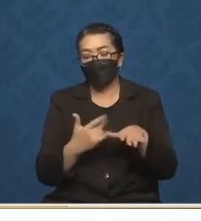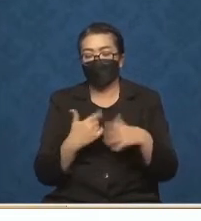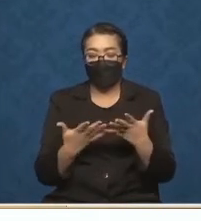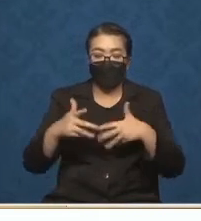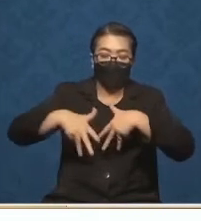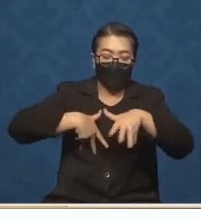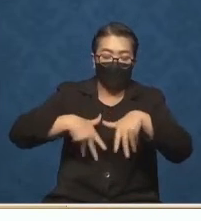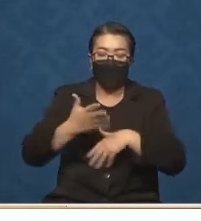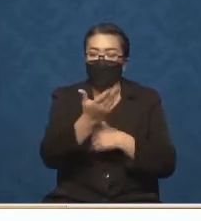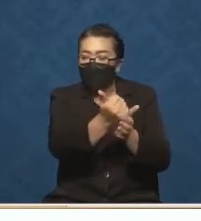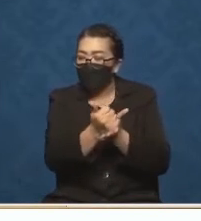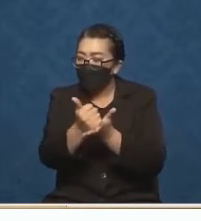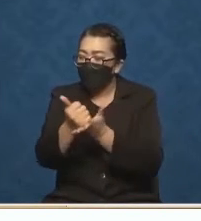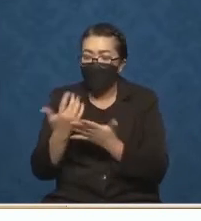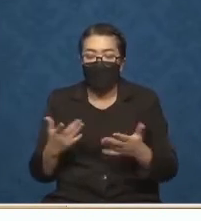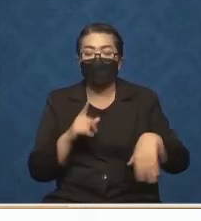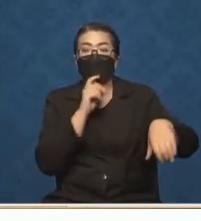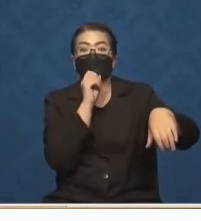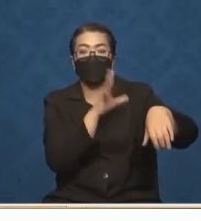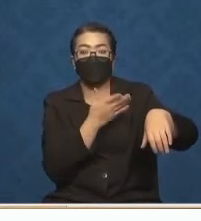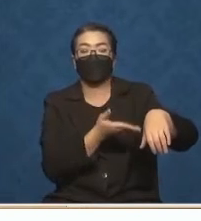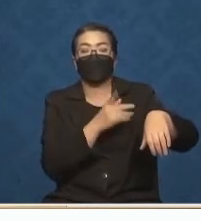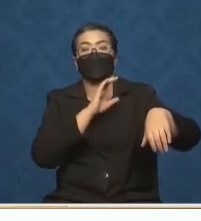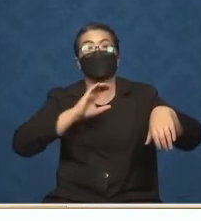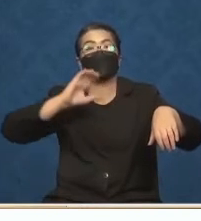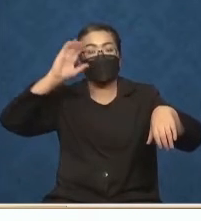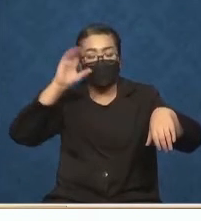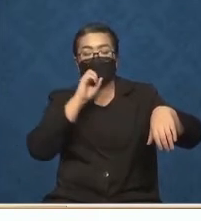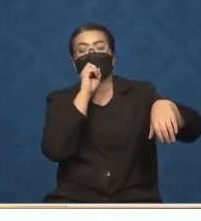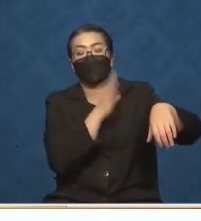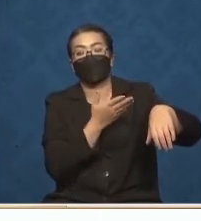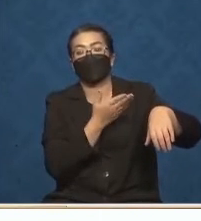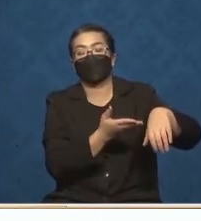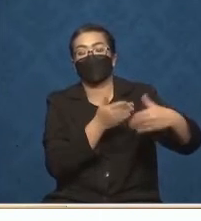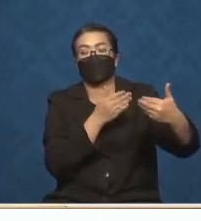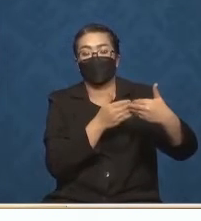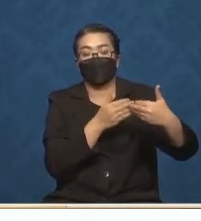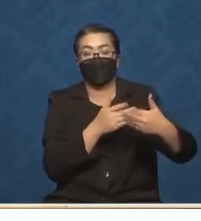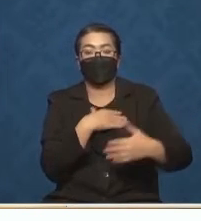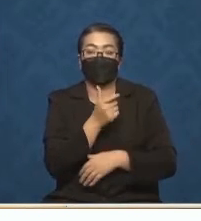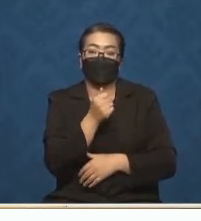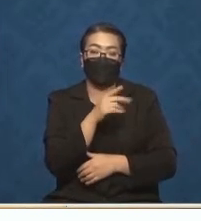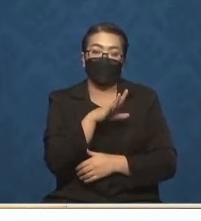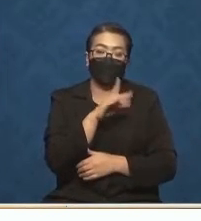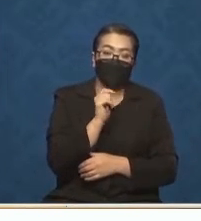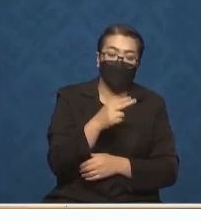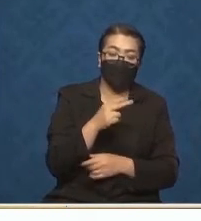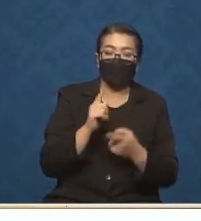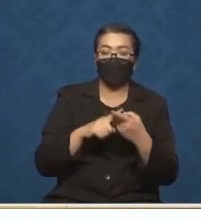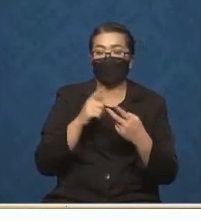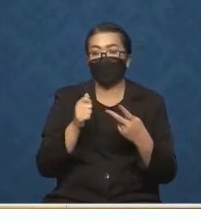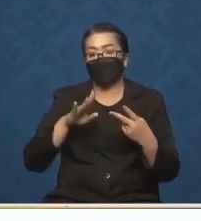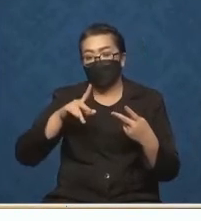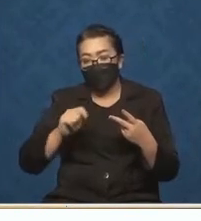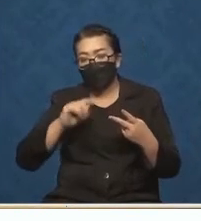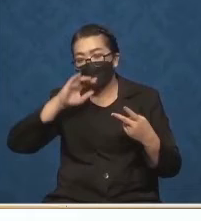ก็มาบอกหนวยงานภาครัฐที่ใล้ชิใพ้ที่ยกตวอย่างเช่นเอาประทอต่ๆ ทั้งเอาประตอ ทเทศบ